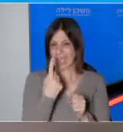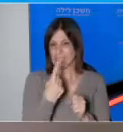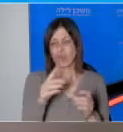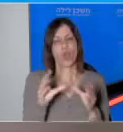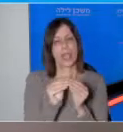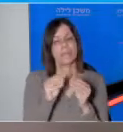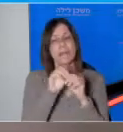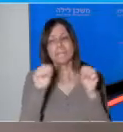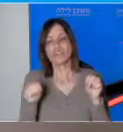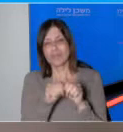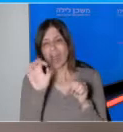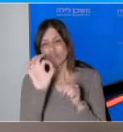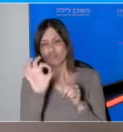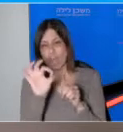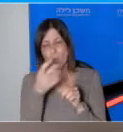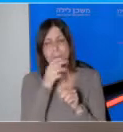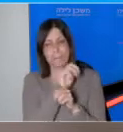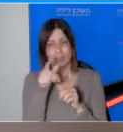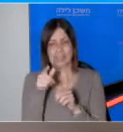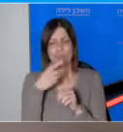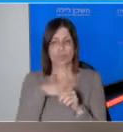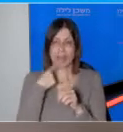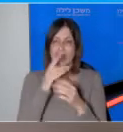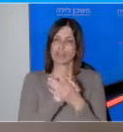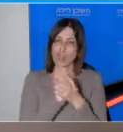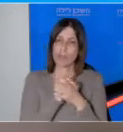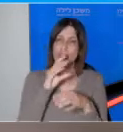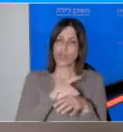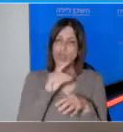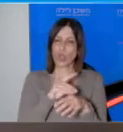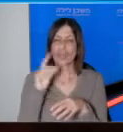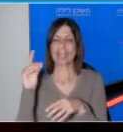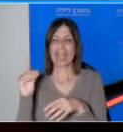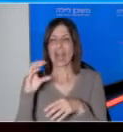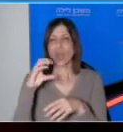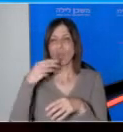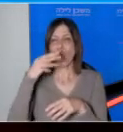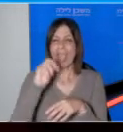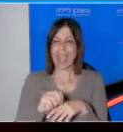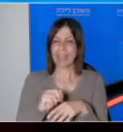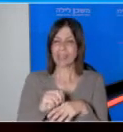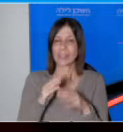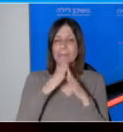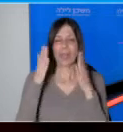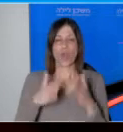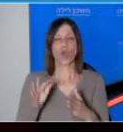עם משפחתו. בעניין הזה אנחנו רוצים להגיד שלום לדוקטור דקלה כהן, מכון